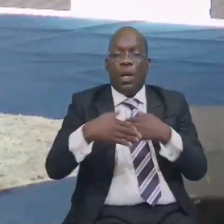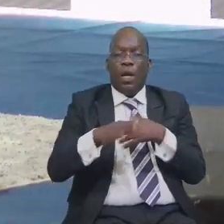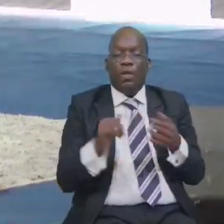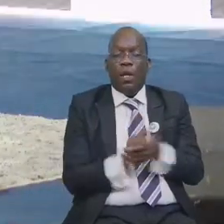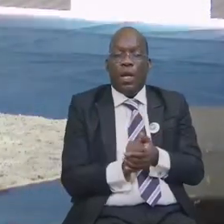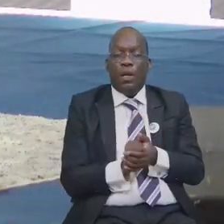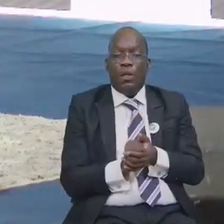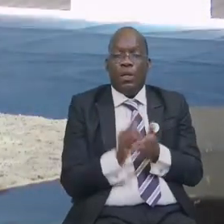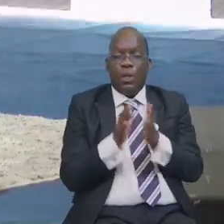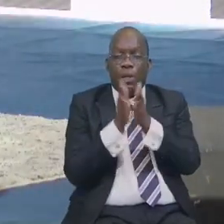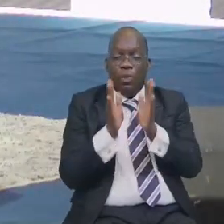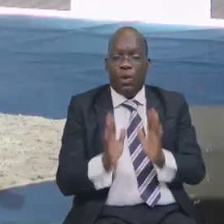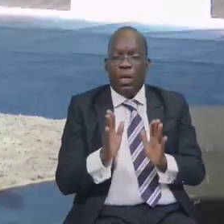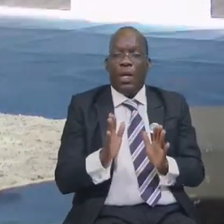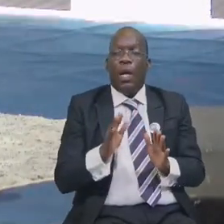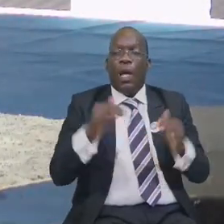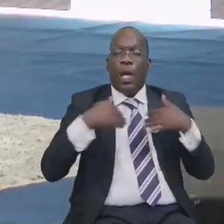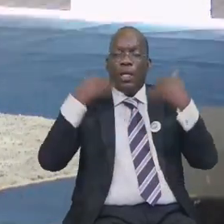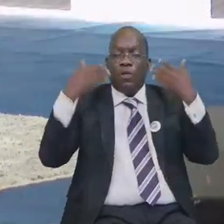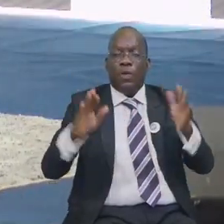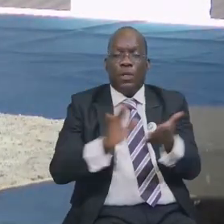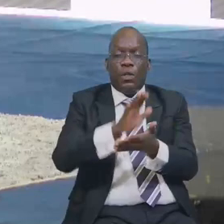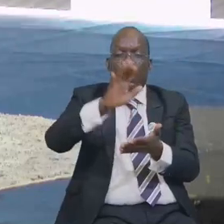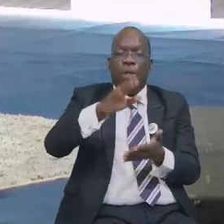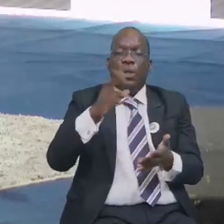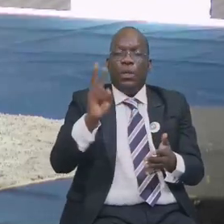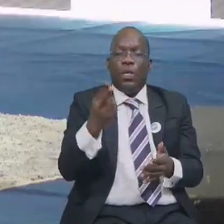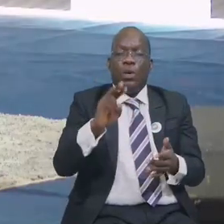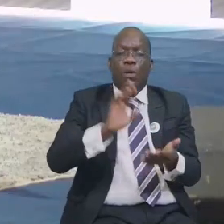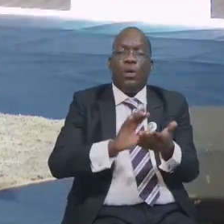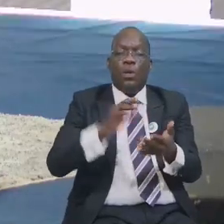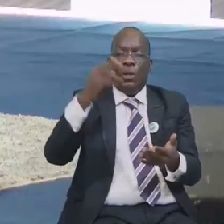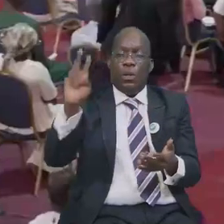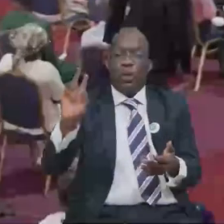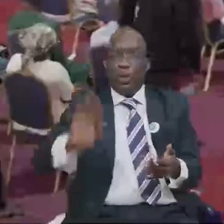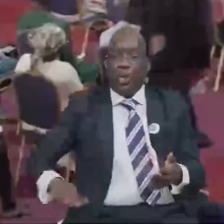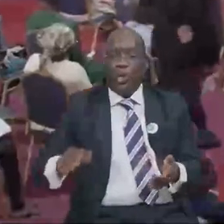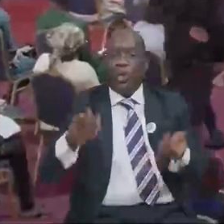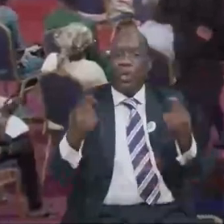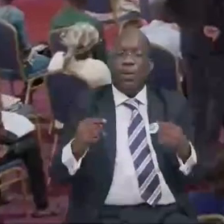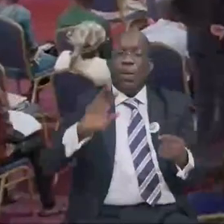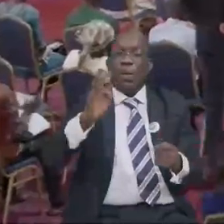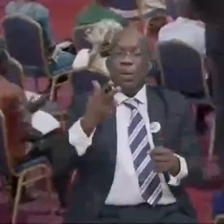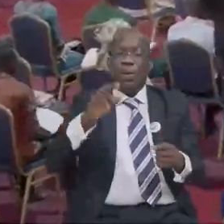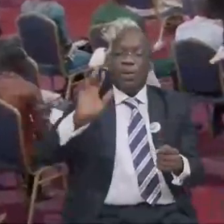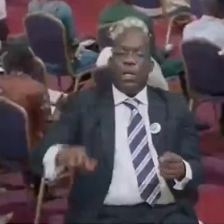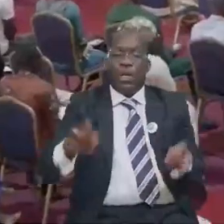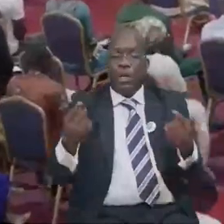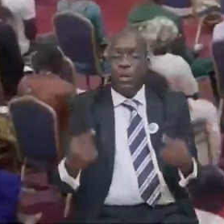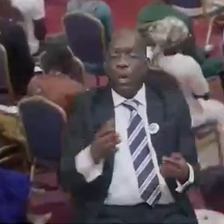a fini l'université maintenant. Et le deuxième enfant est venu. Et il fait ceci. Le troisième enfant est venu. Et il fait